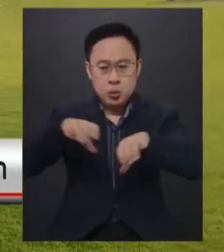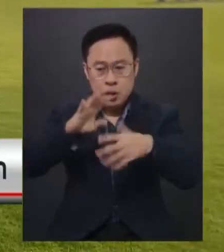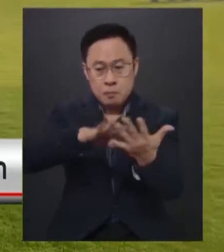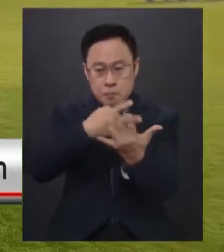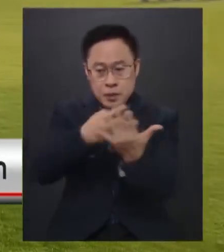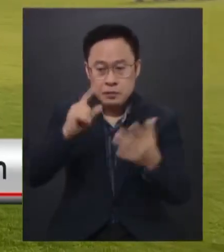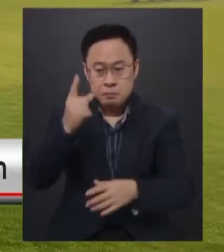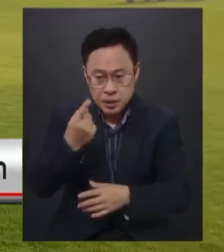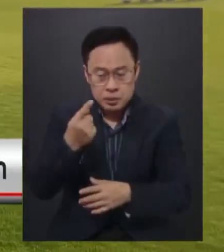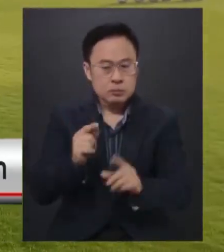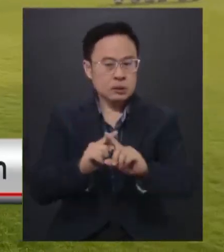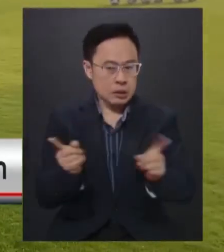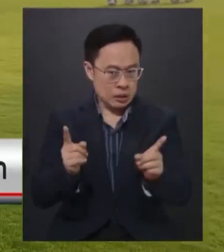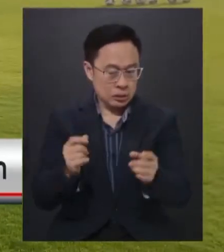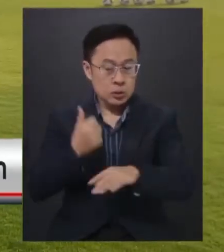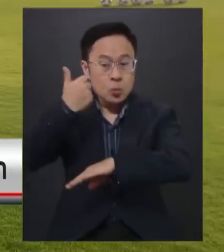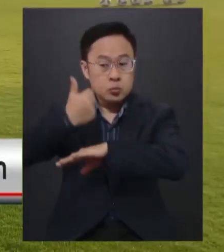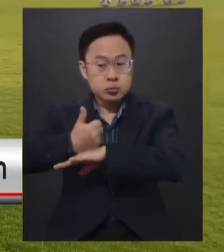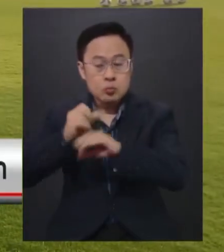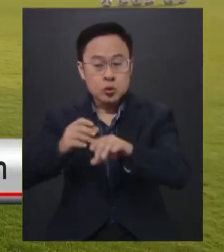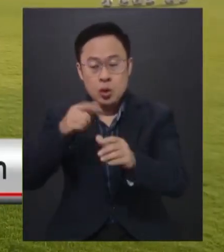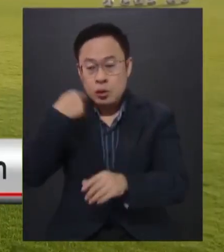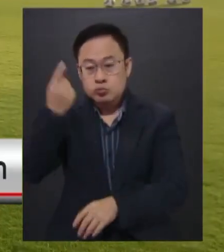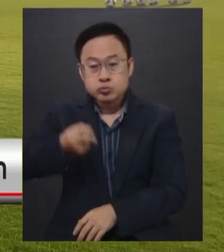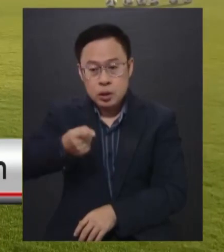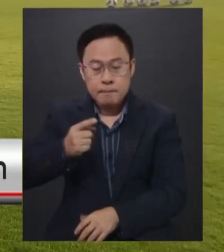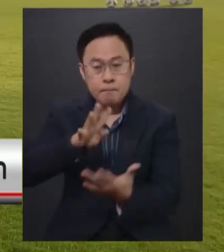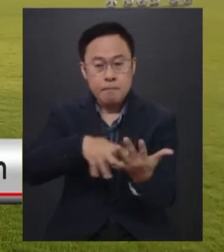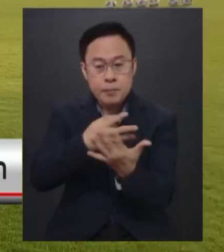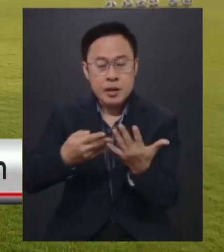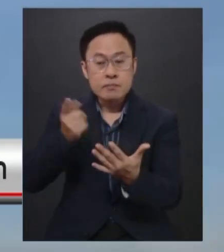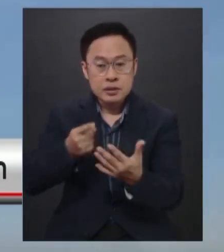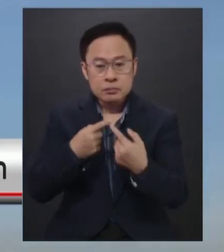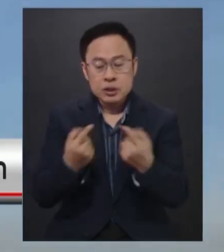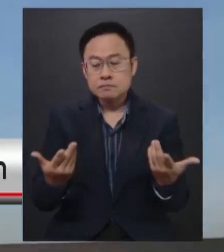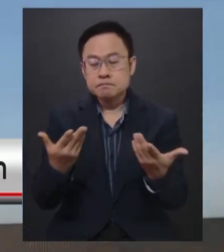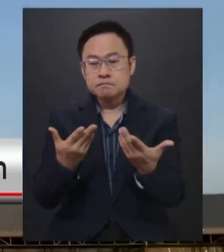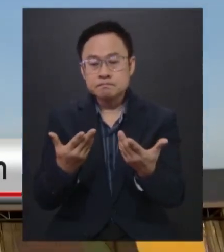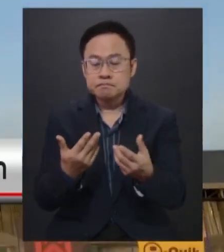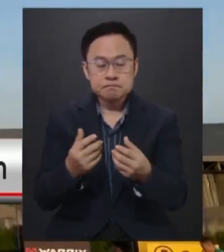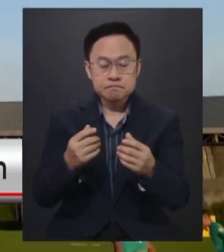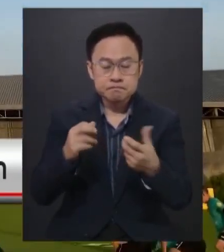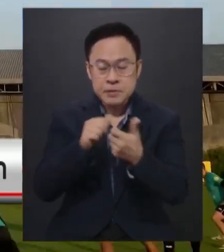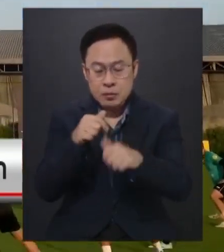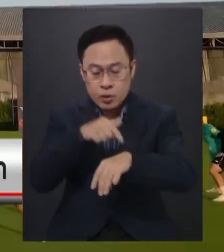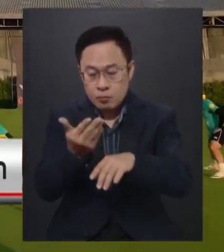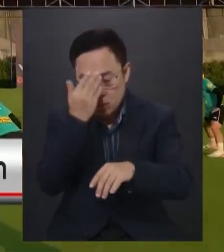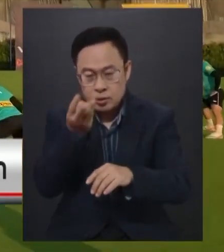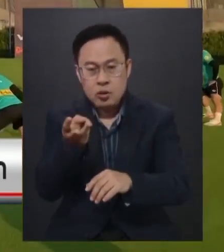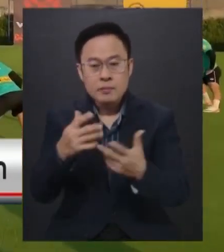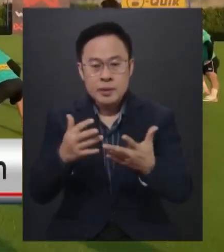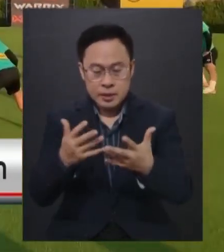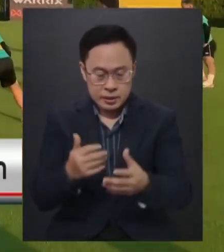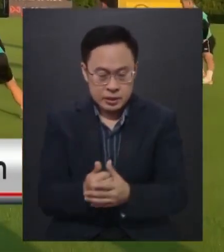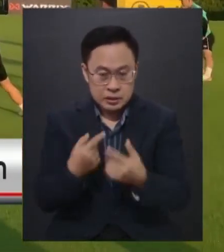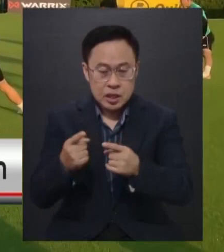อ่ะวิธีการแทคติกในการเล่นของทีมมันก็เปลี่ยนไปที่สำคัญผู้เล่นที่ได้มาติดทีมเนี่ยก็ยังมากัน